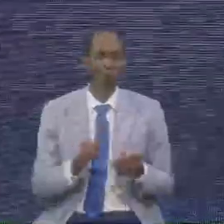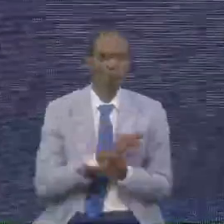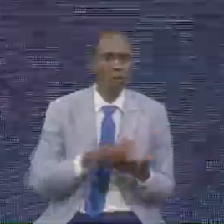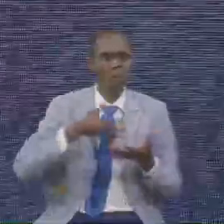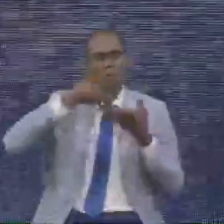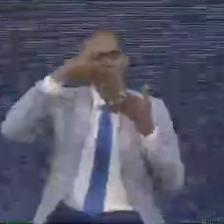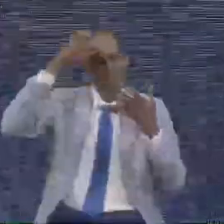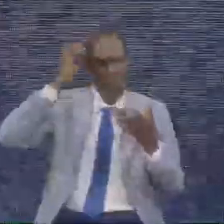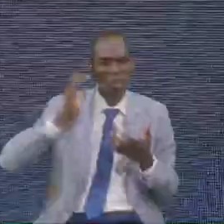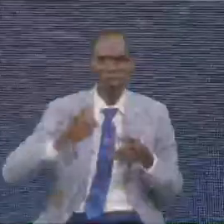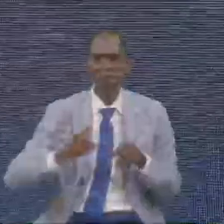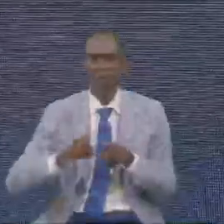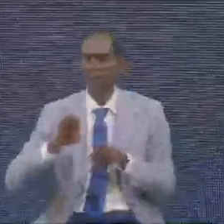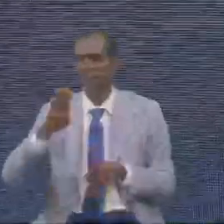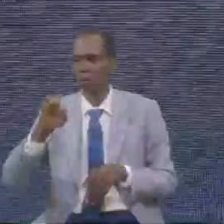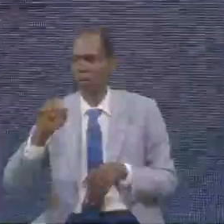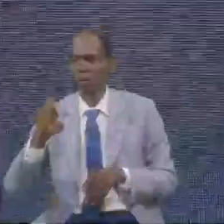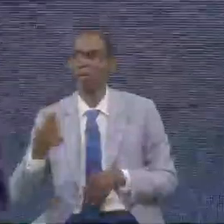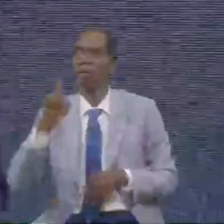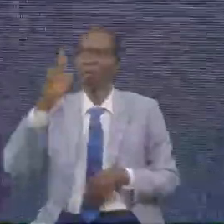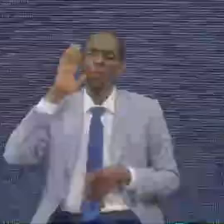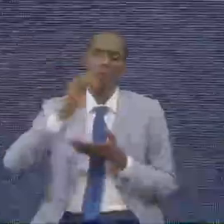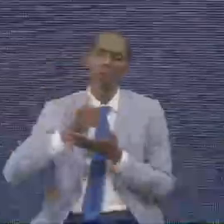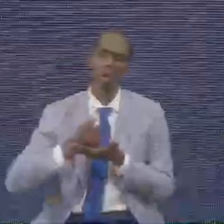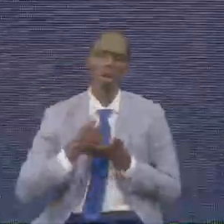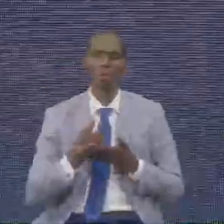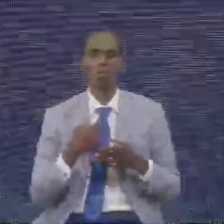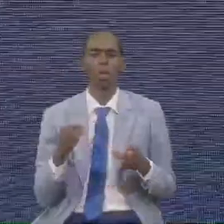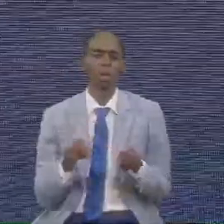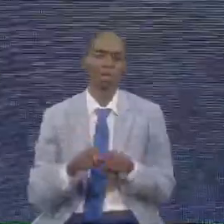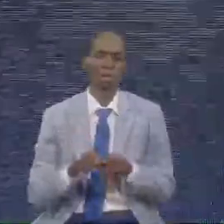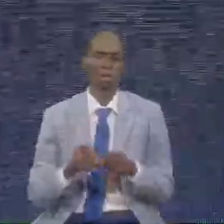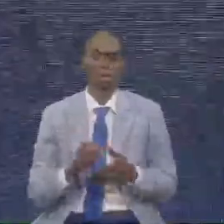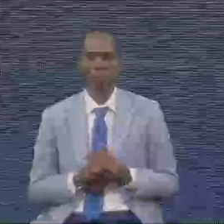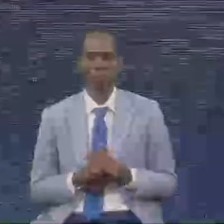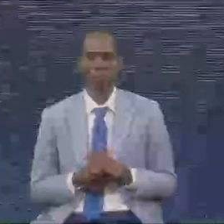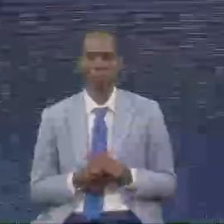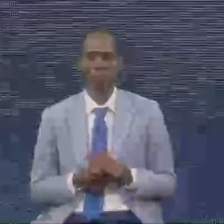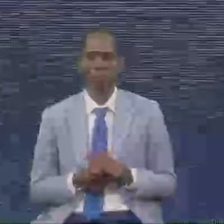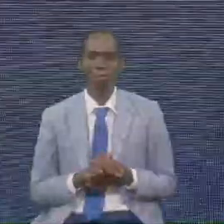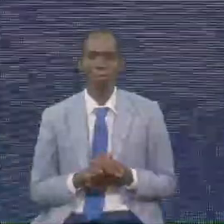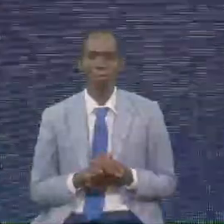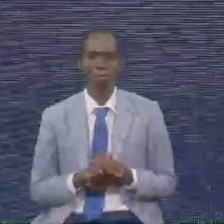par qui j'ai vaincu le lion et l'ours, il m'aidera aussi.